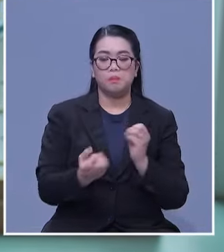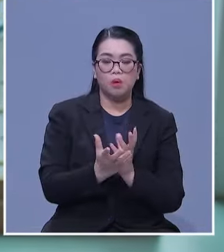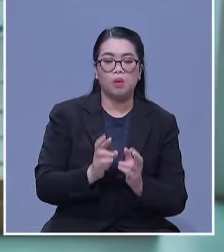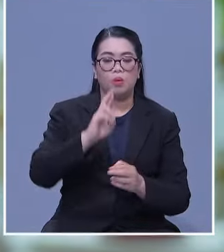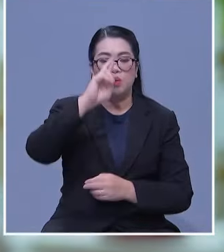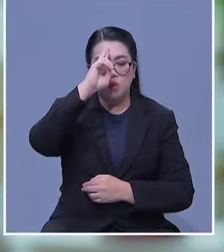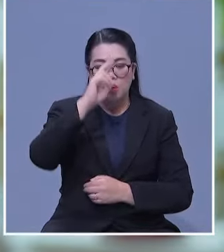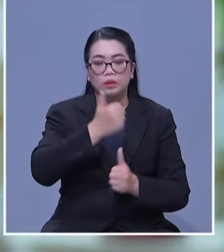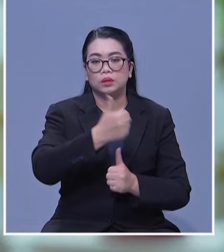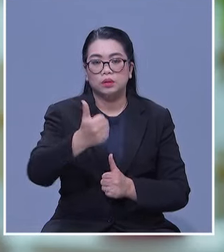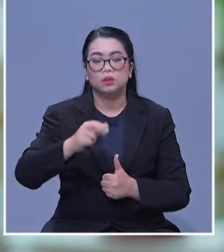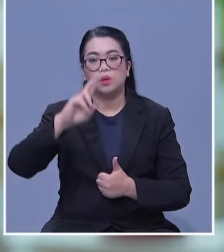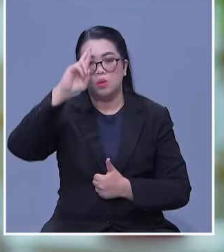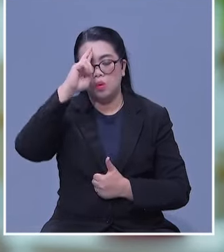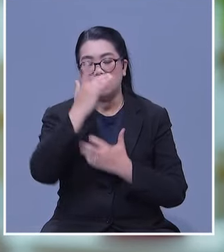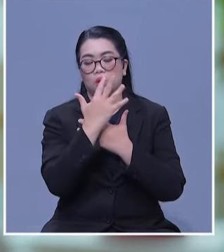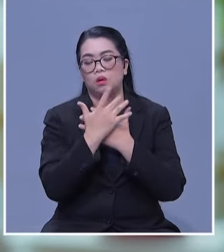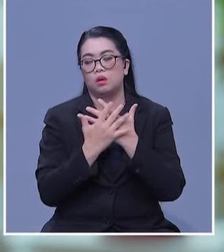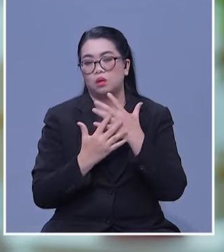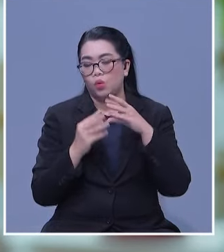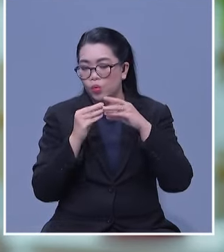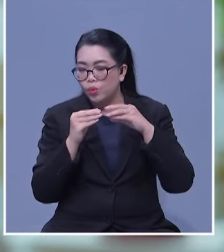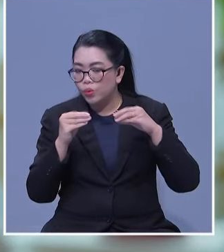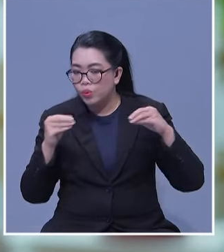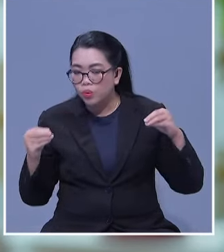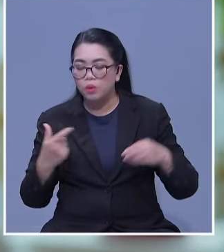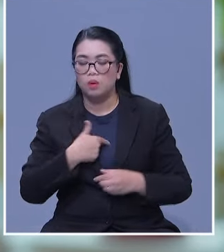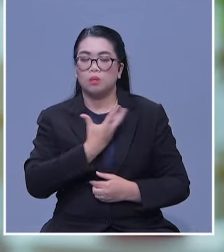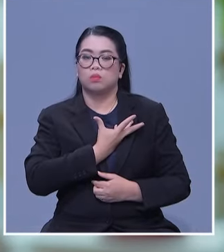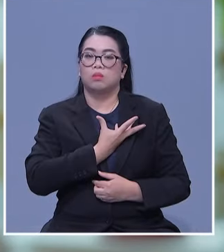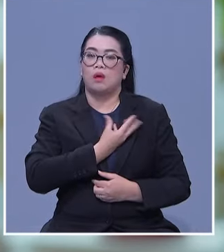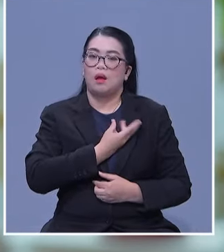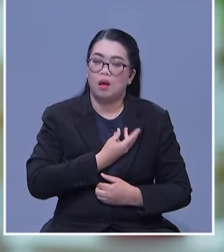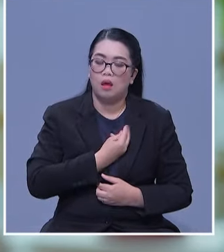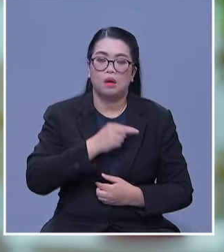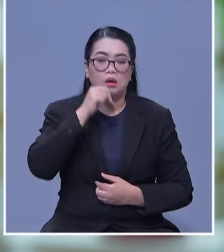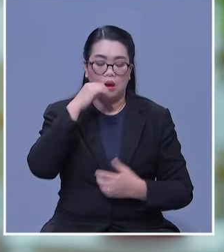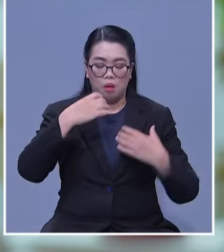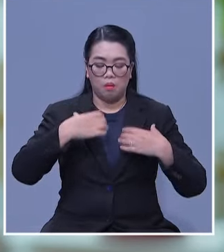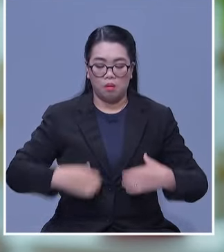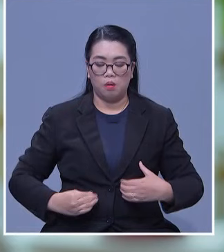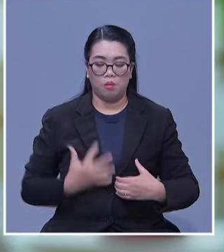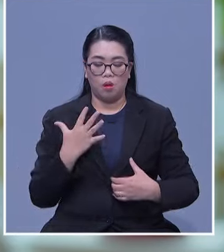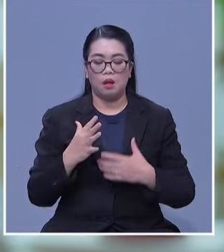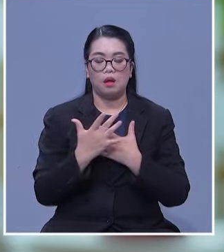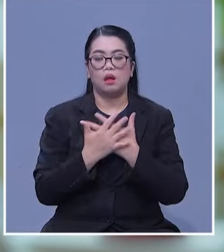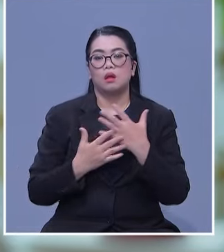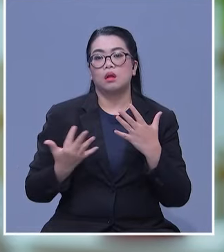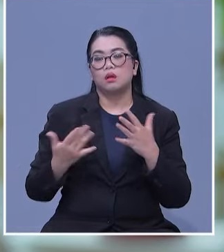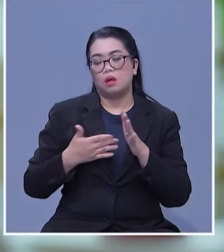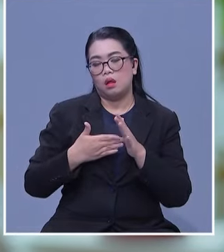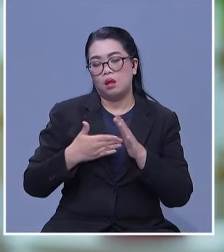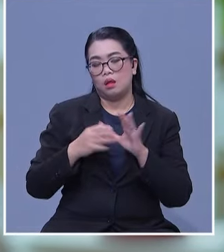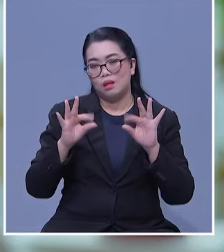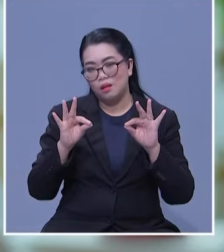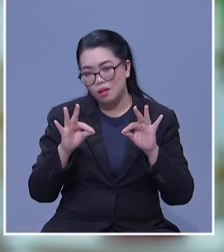มาอย่างเช่นโรคเส้นเลือดหัวใจตีบหัวใจวายน้ำท่วมปอดนะคะโรคลิ่มเลือดอุดตันต่างๆได้